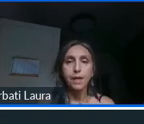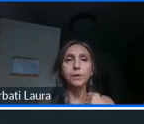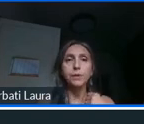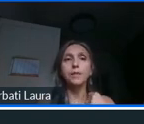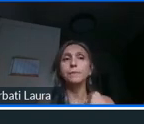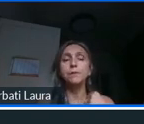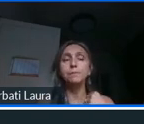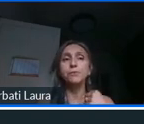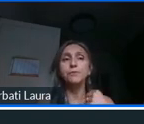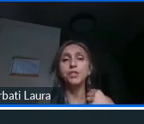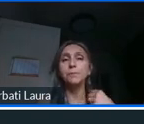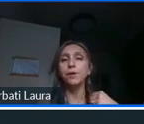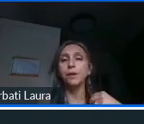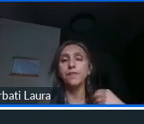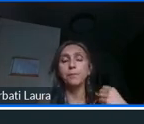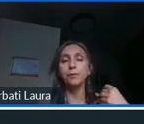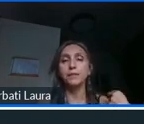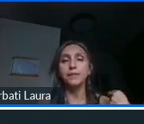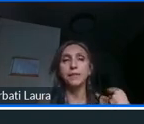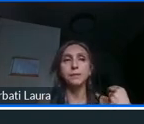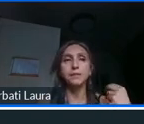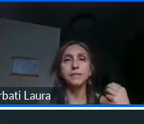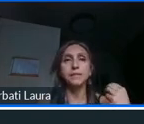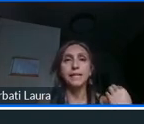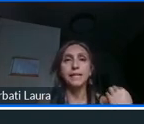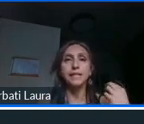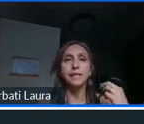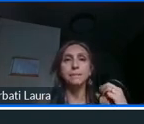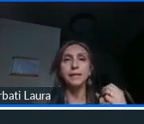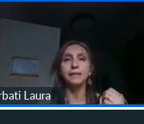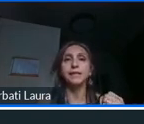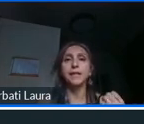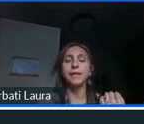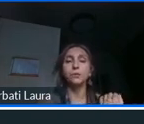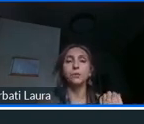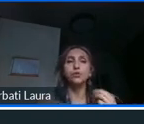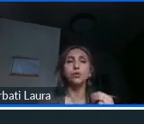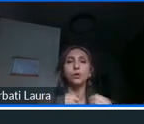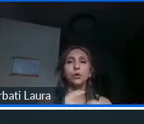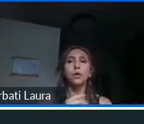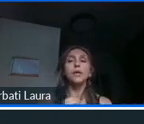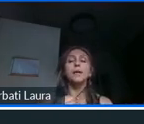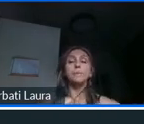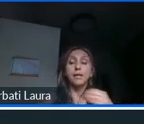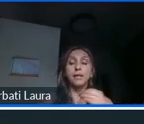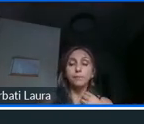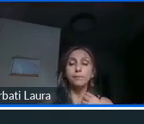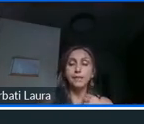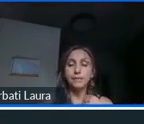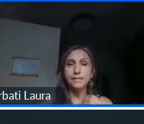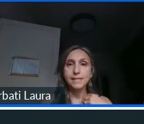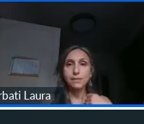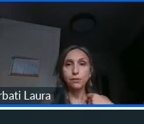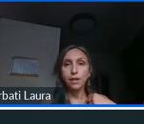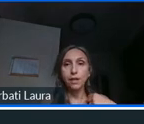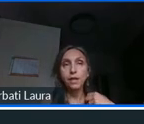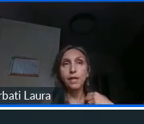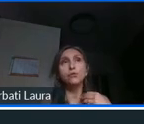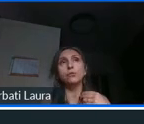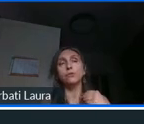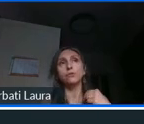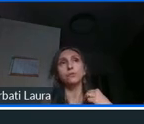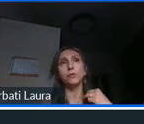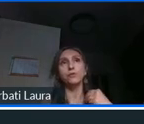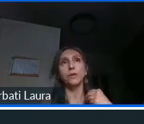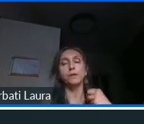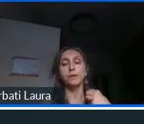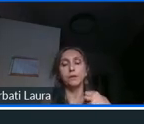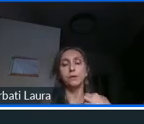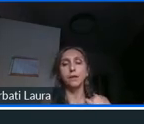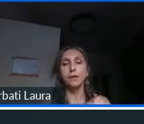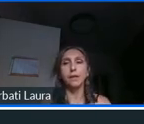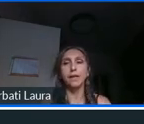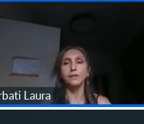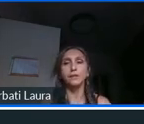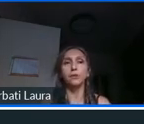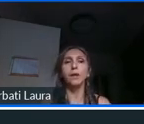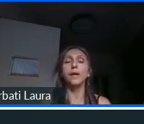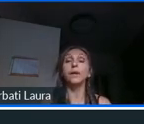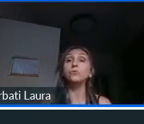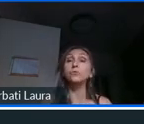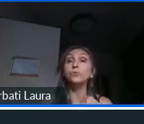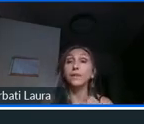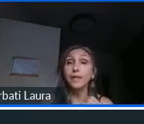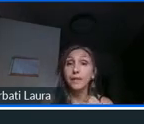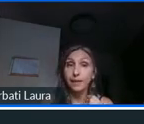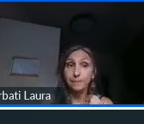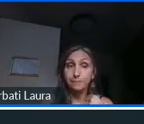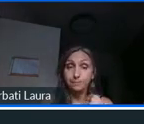nazionale. Quindi il principio che vi portate da questa slide, che mettere a riuso per la pubblica amministrazione non è solo un auspicio